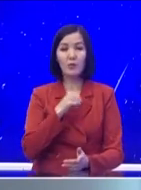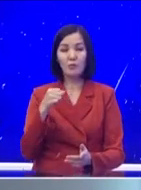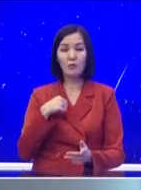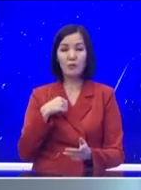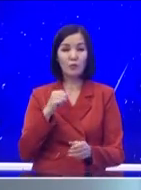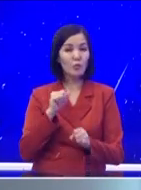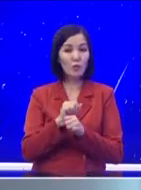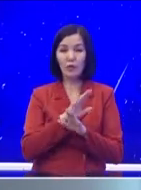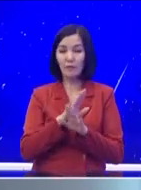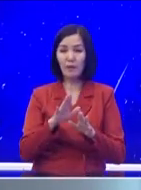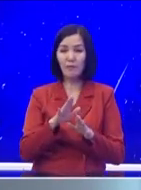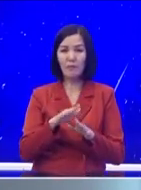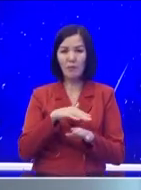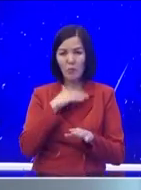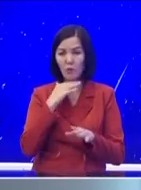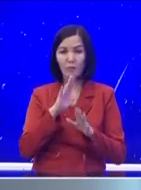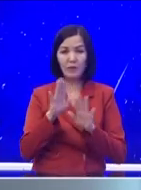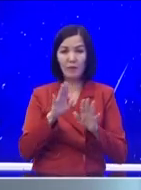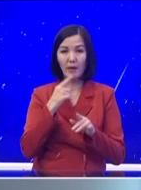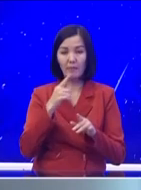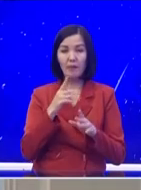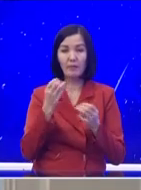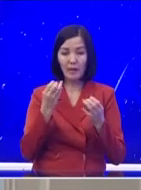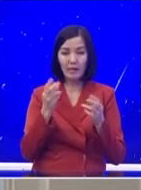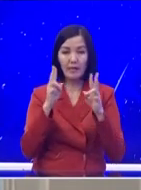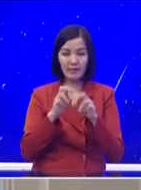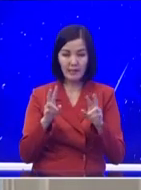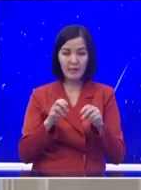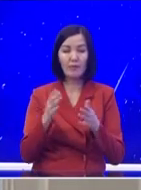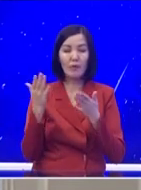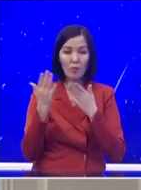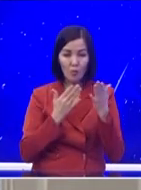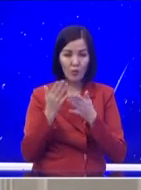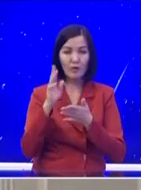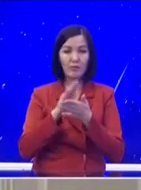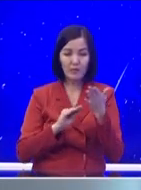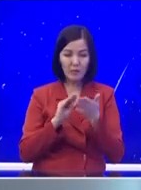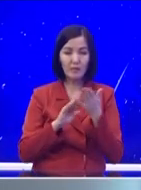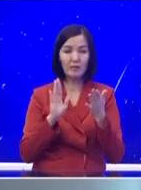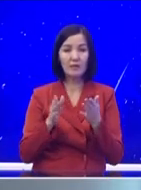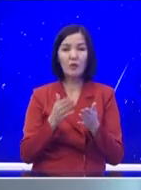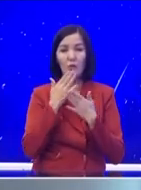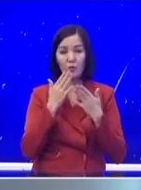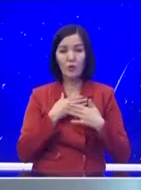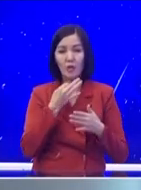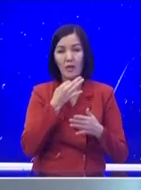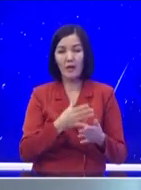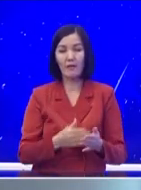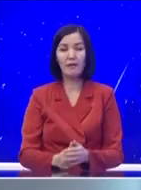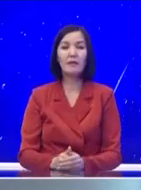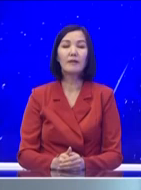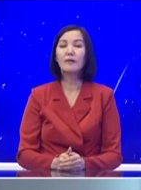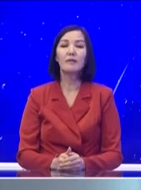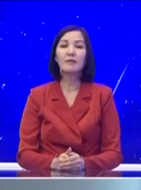ешқашан мен болдым, толдым деп, мен әлі өз-өзіме қанағаттанбаймын. Мен мамандығым сондай жақсы көремін. Соншалықты енді